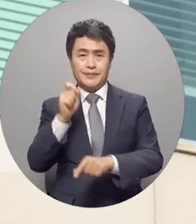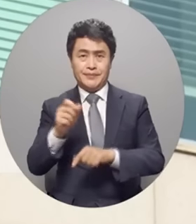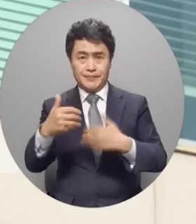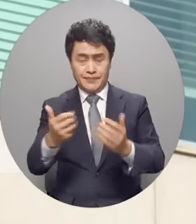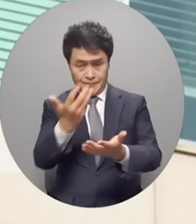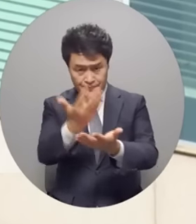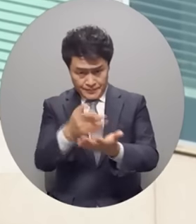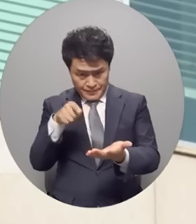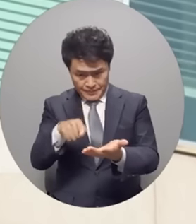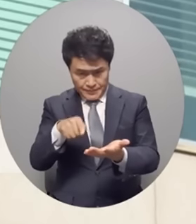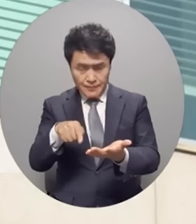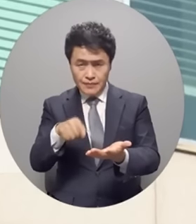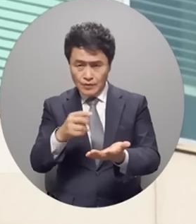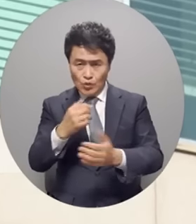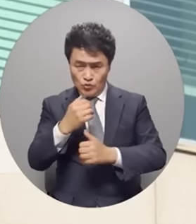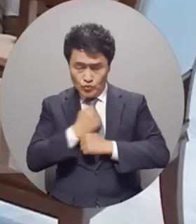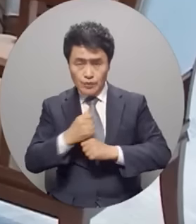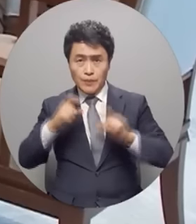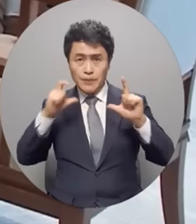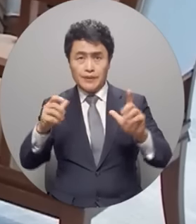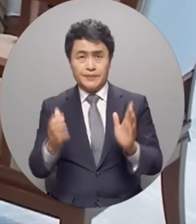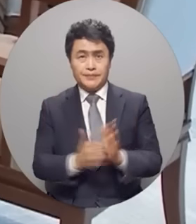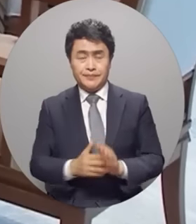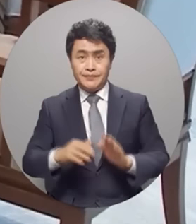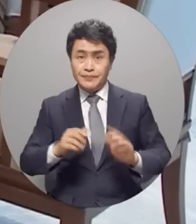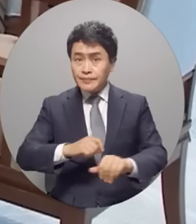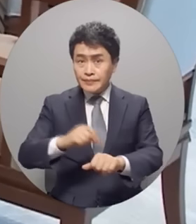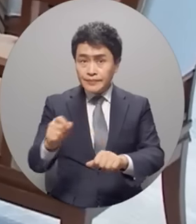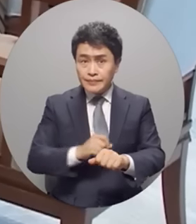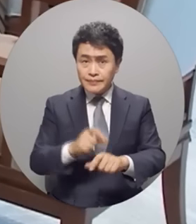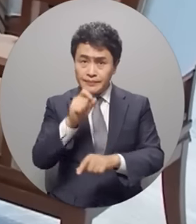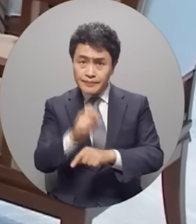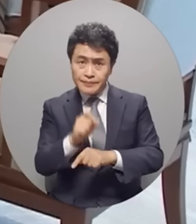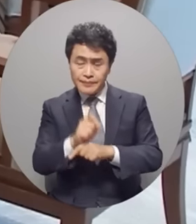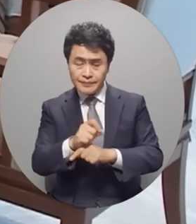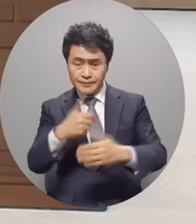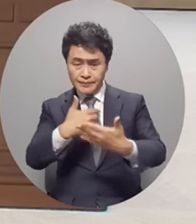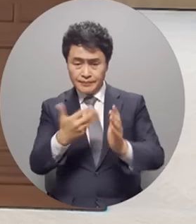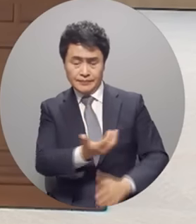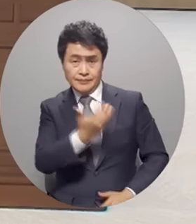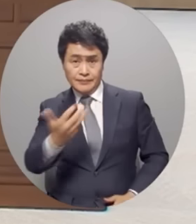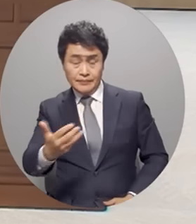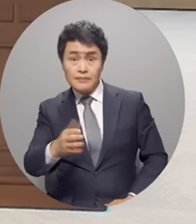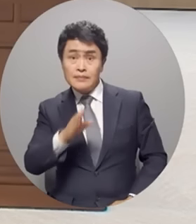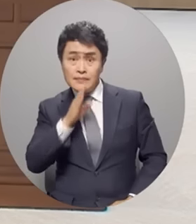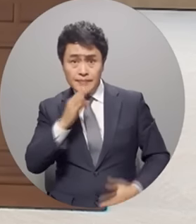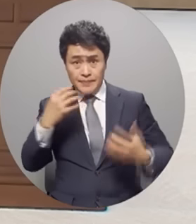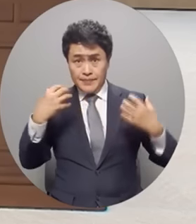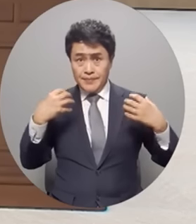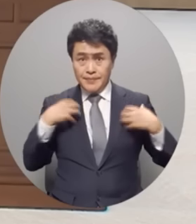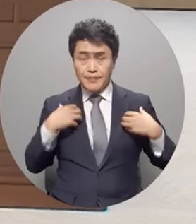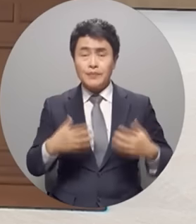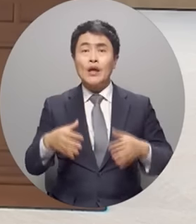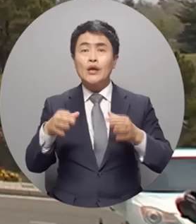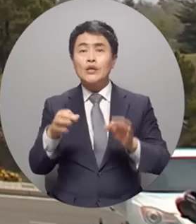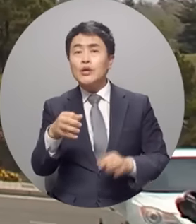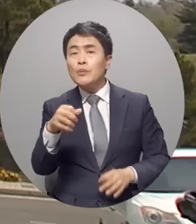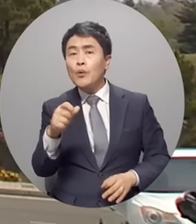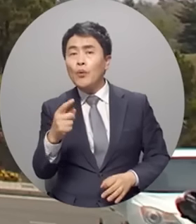기관 주의를 의결한 것으로 알려졌습니다 특히 집무실과 관저 이전 작업을 실무적으로 책임졌던 김호진 전